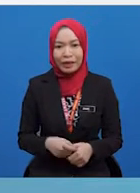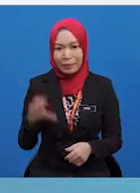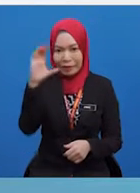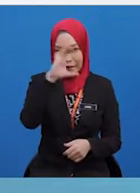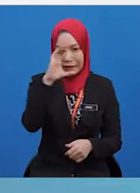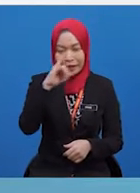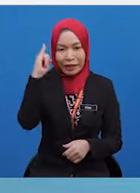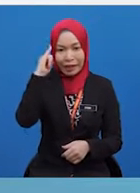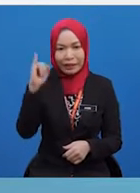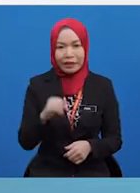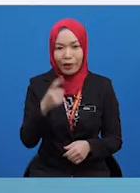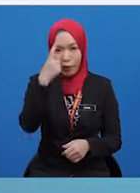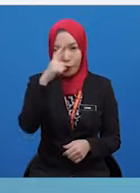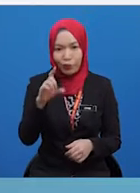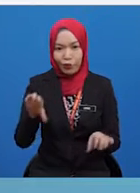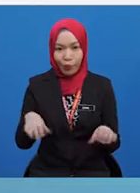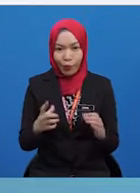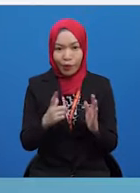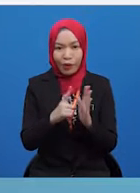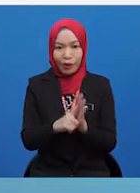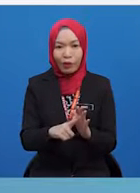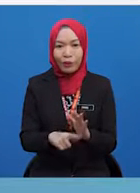mencari idea untuk membuat logo.